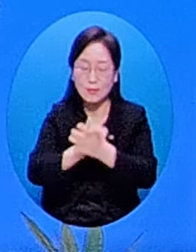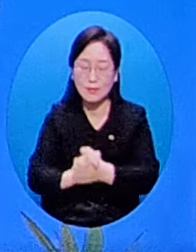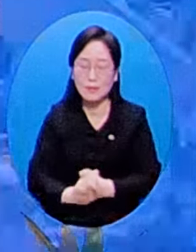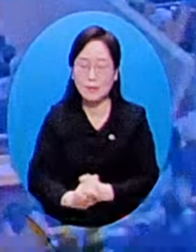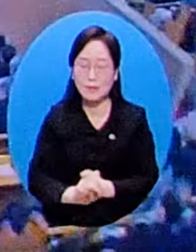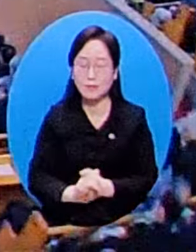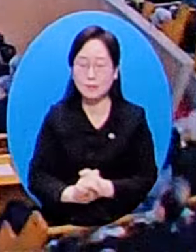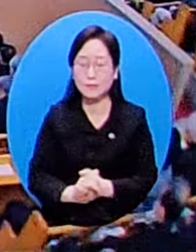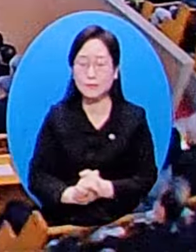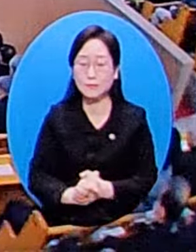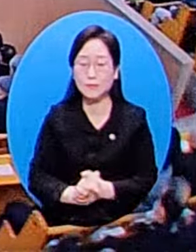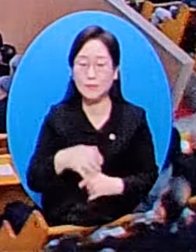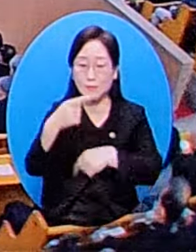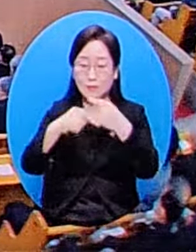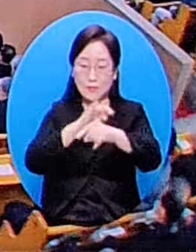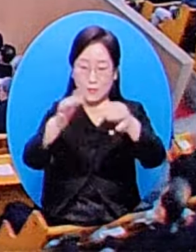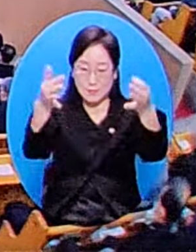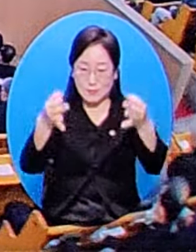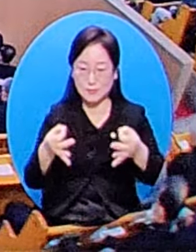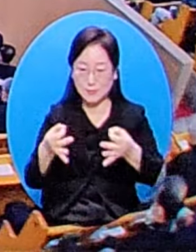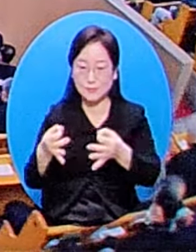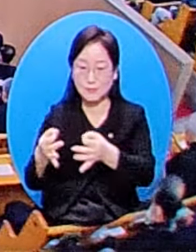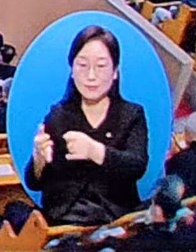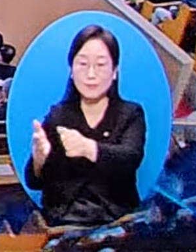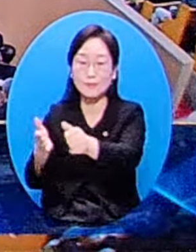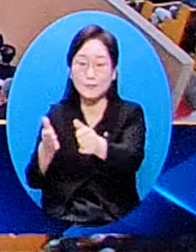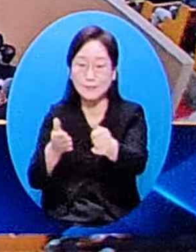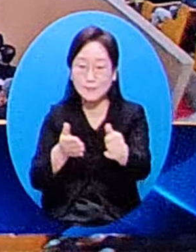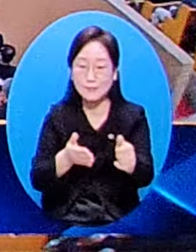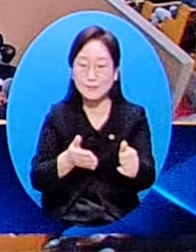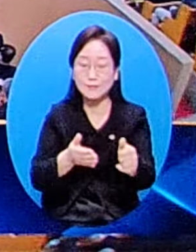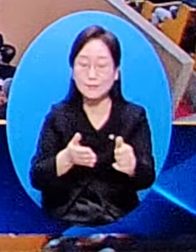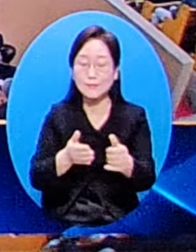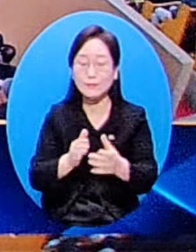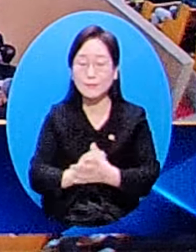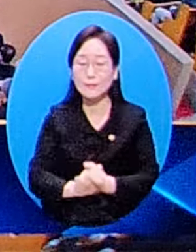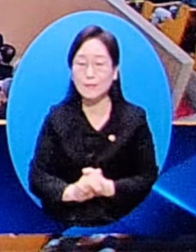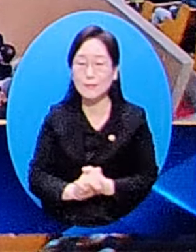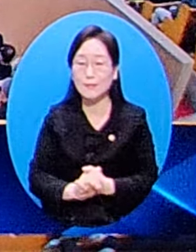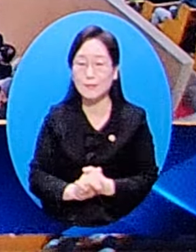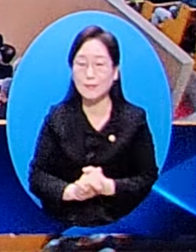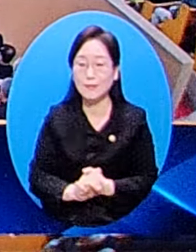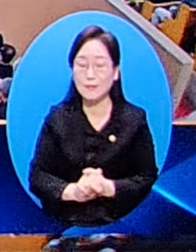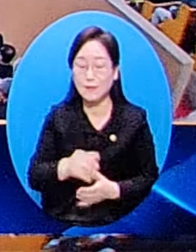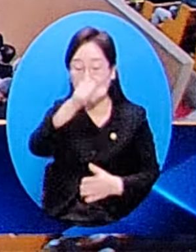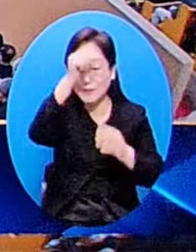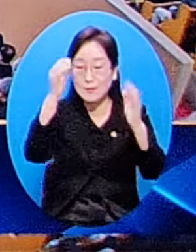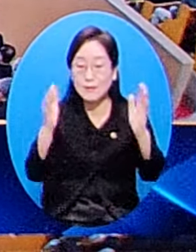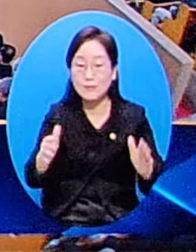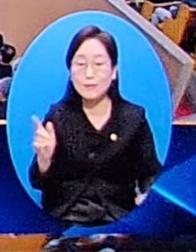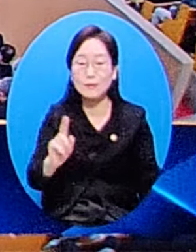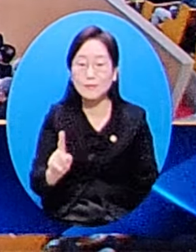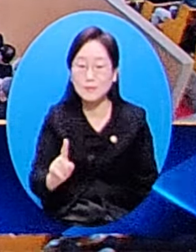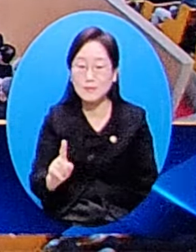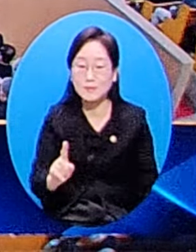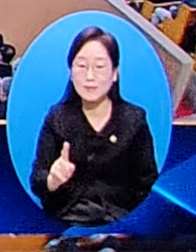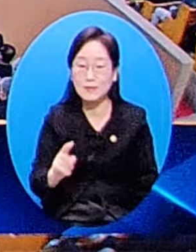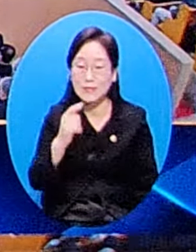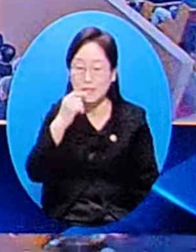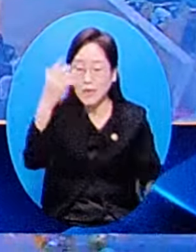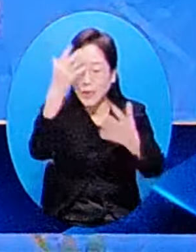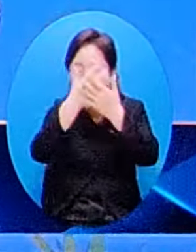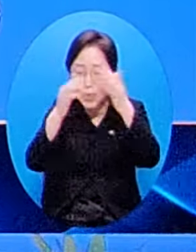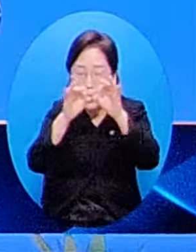아멘. 잠시 눈을 감고 고개를 숙이고 제 이야기에 귀를 기울여 주시기 바랍니다. 너의 인생이 무엇이냐? 잠시